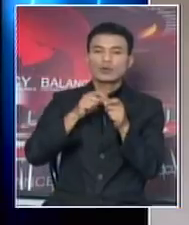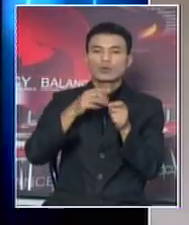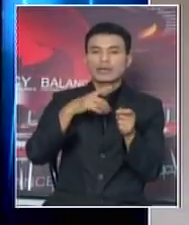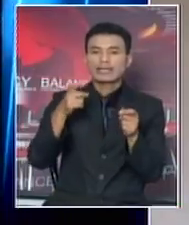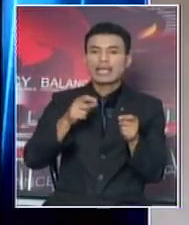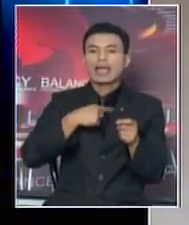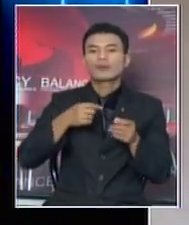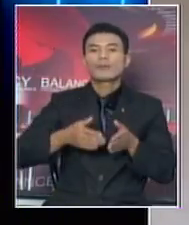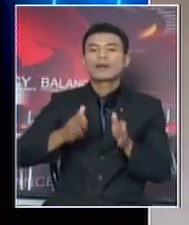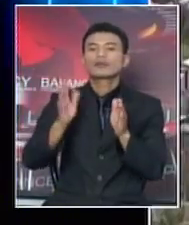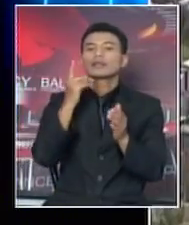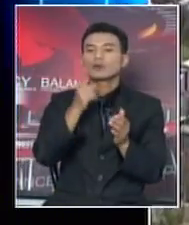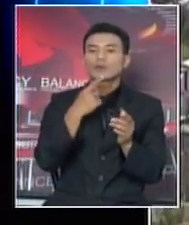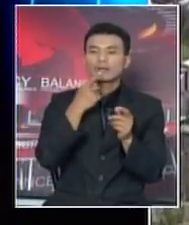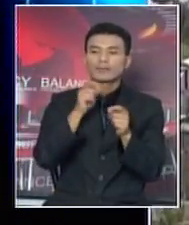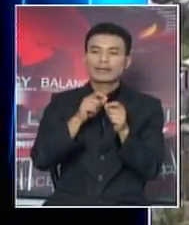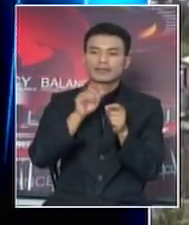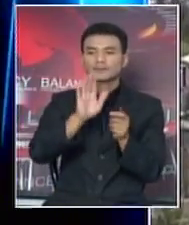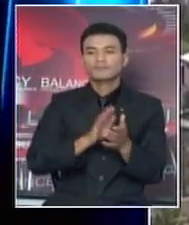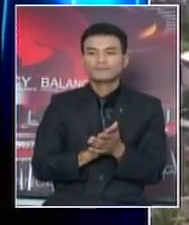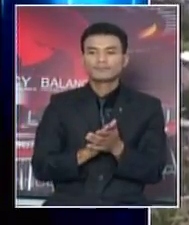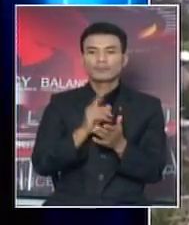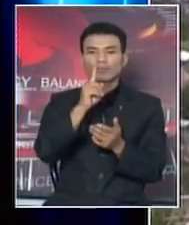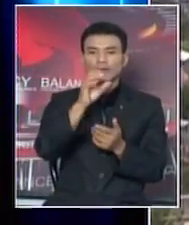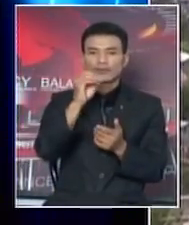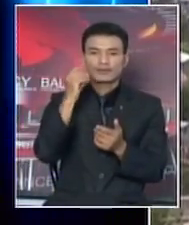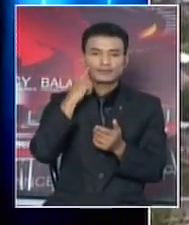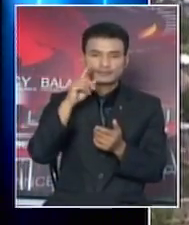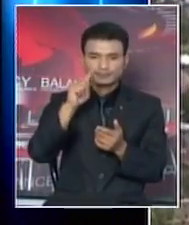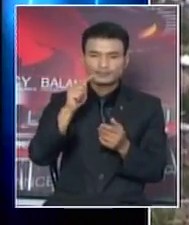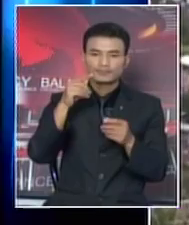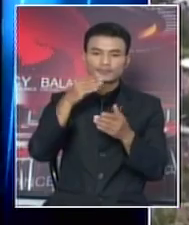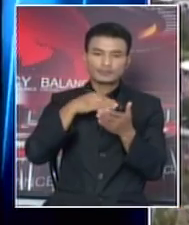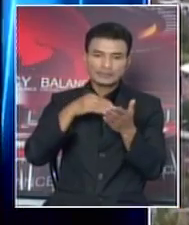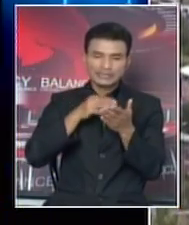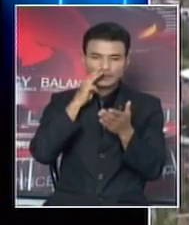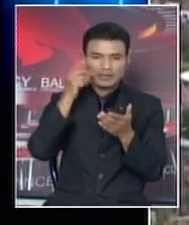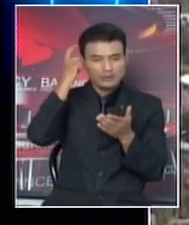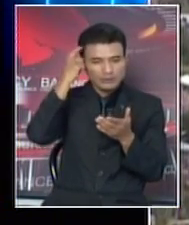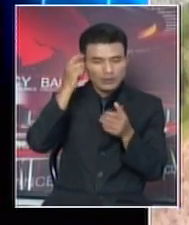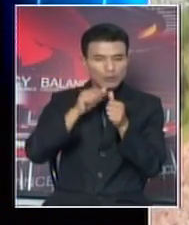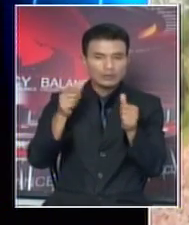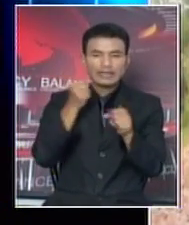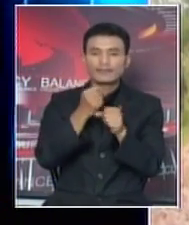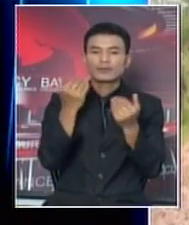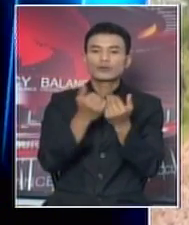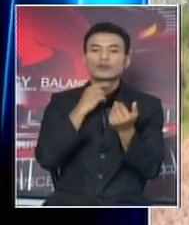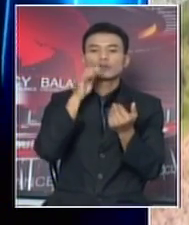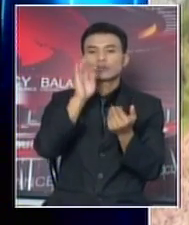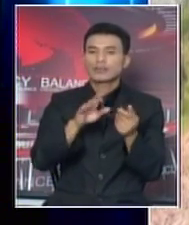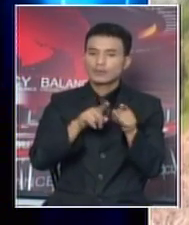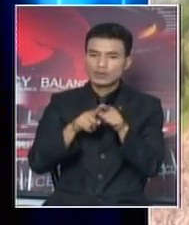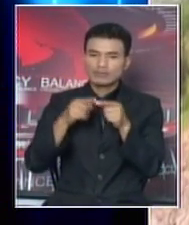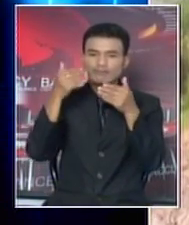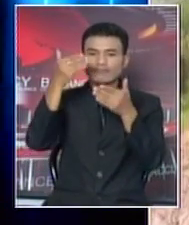भन्ने कुरा तय गरेका छौँ। 100 दिनको अवधिमा विभिन्न कठिनाइका बीच खास सोचे अनुरूप काम गर्न नसकिए पनि बाधाहरूलाई